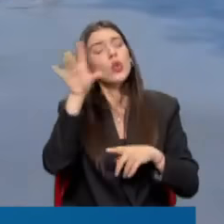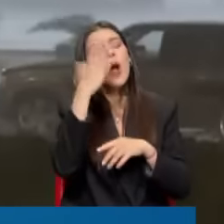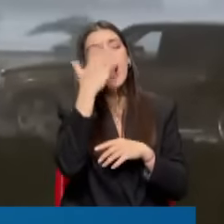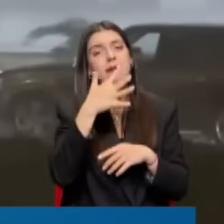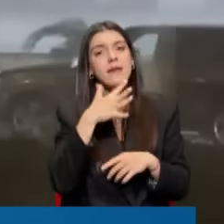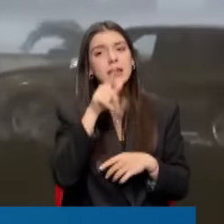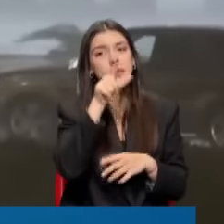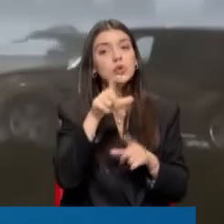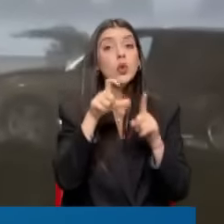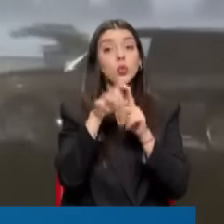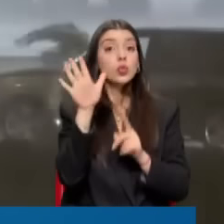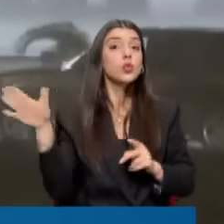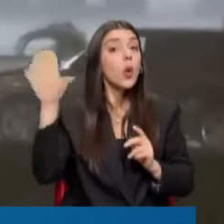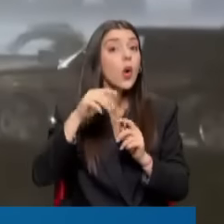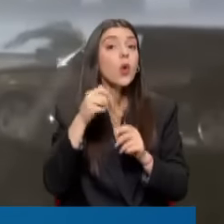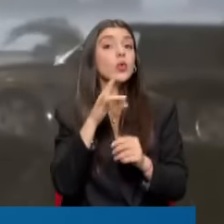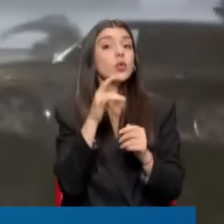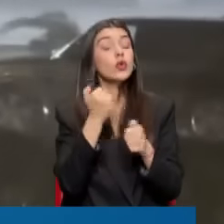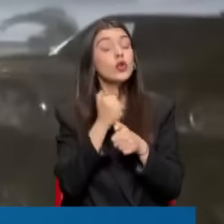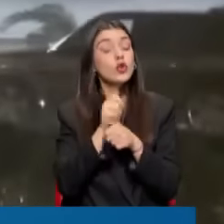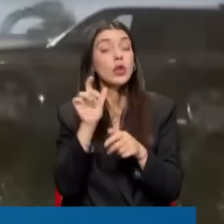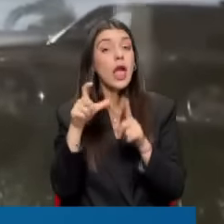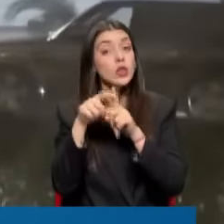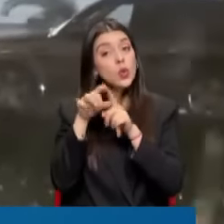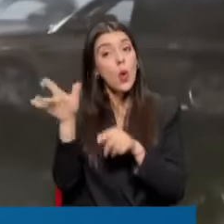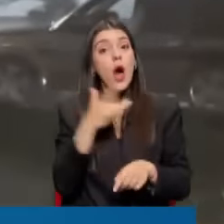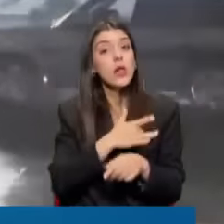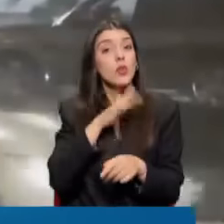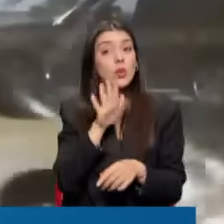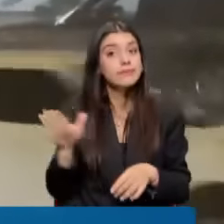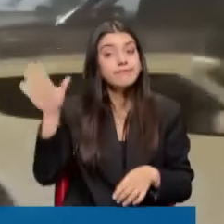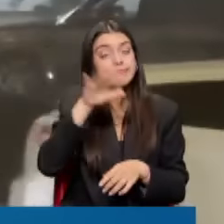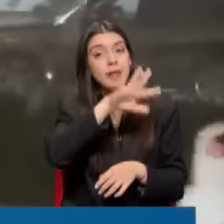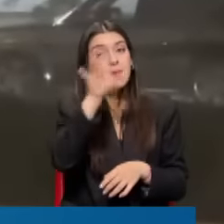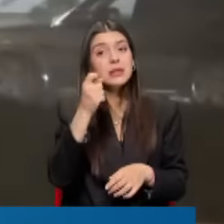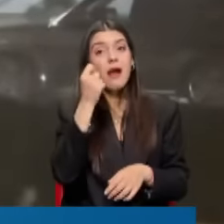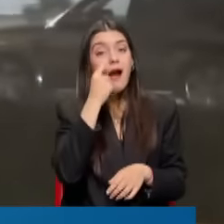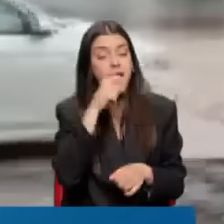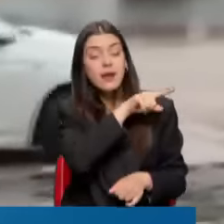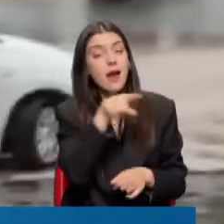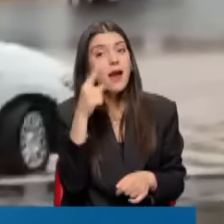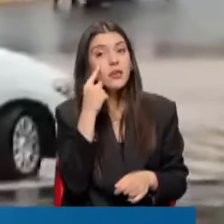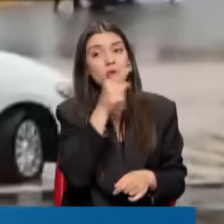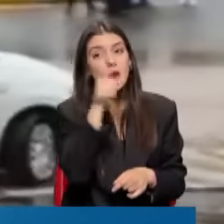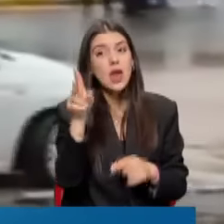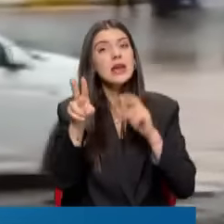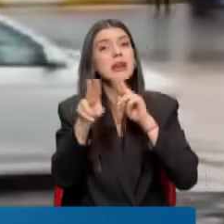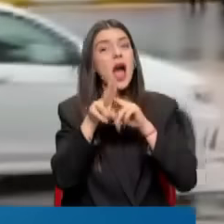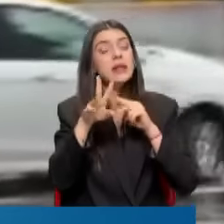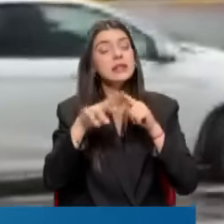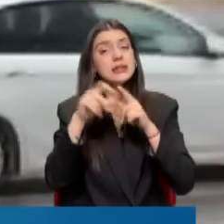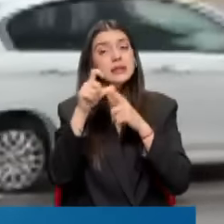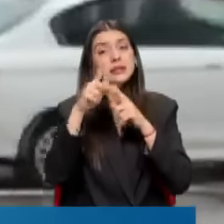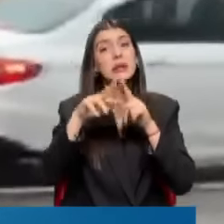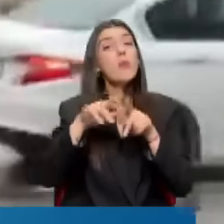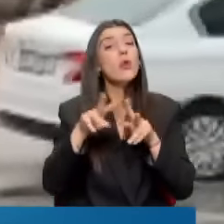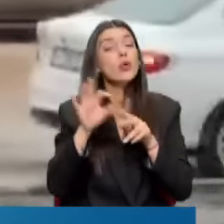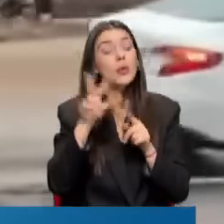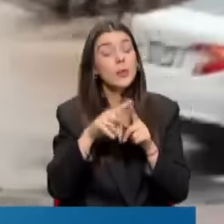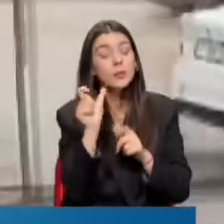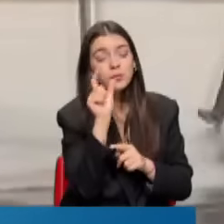Güneydoğu Anadolu Bursa Bilecik Sakarya Sinop Konya ve Ankara çevreleriyle Kastamonu'nun kıyı kesimleri